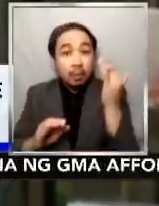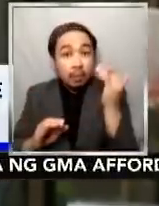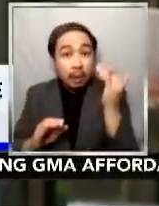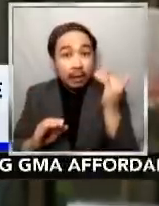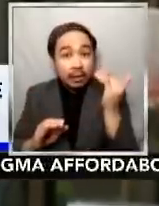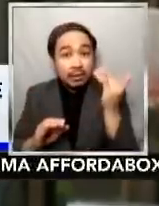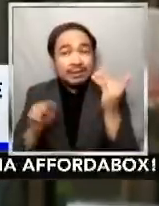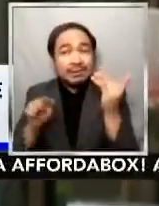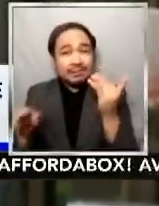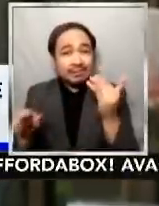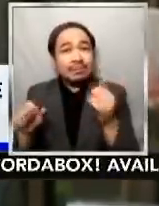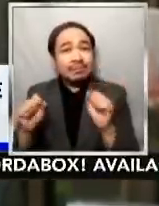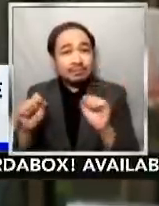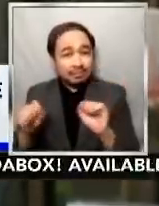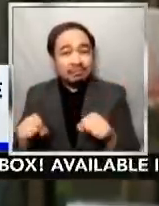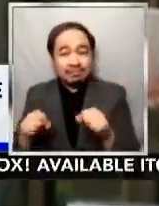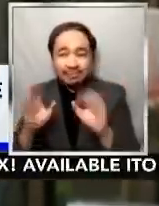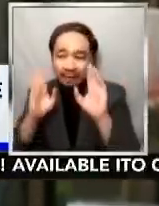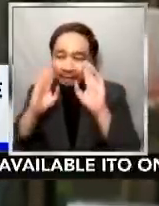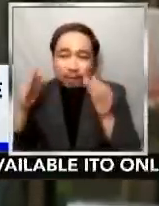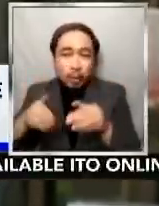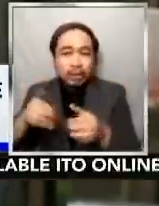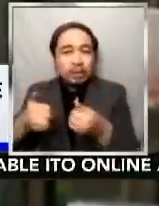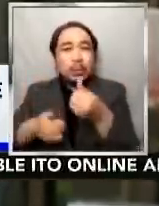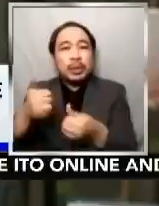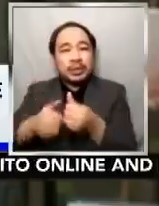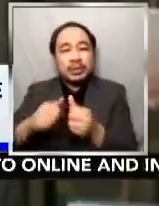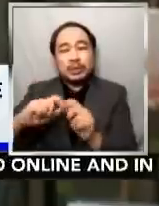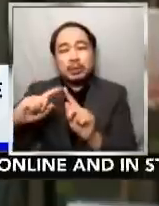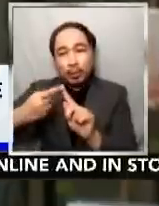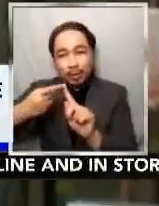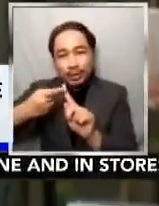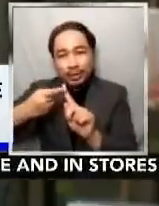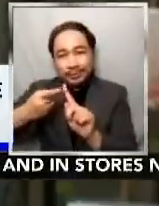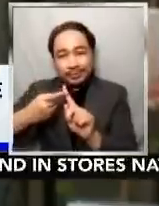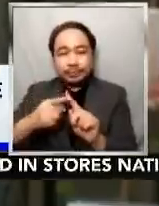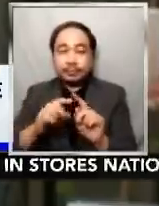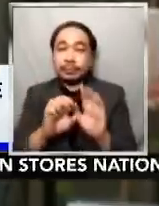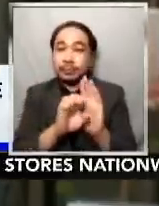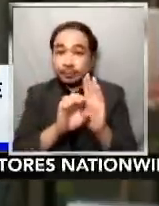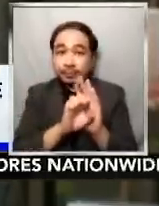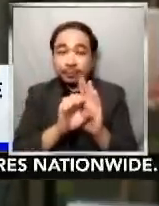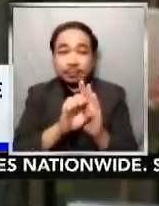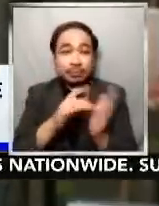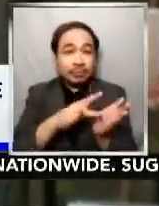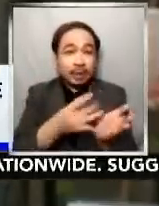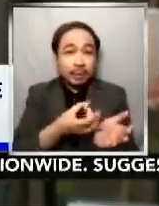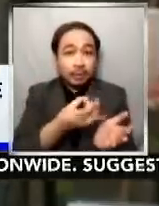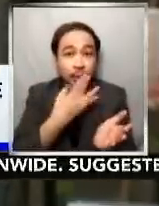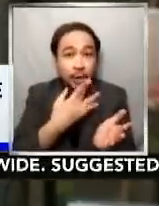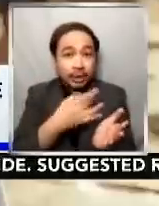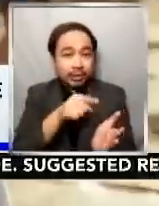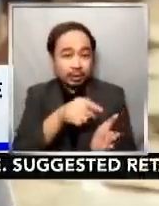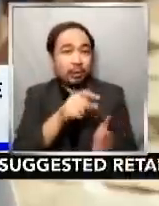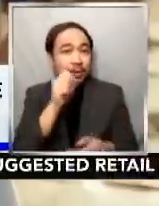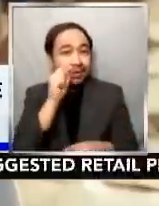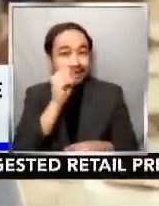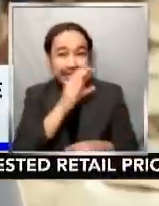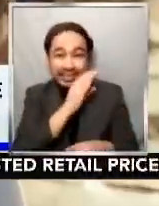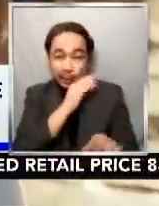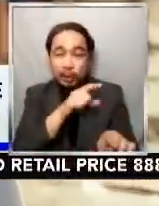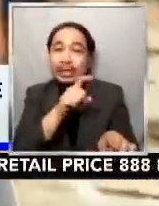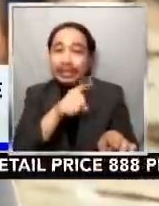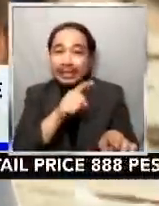mabibigyan mo ng toon kung ano yung pangangailangan. Halimbawa, sa gamot, kailangan ng matanda ng gamot. Maganda po